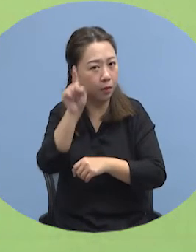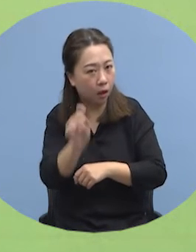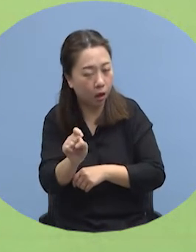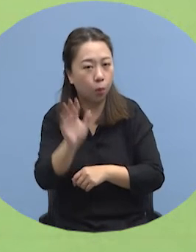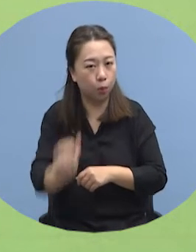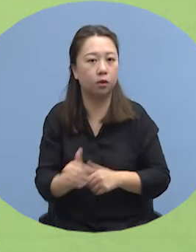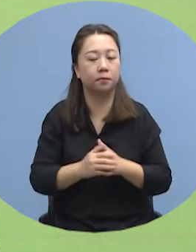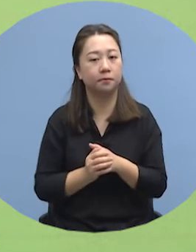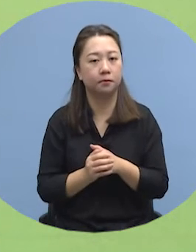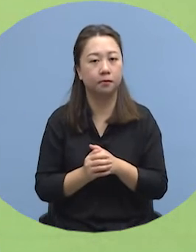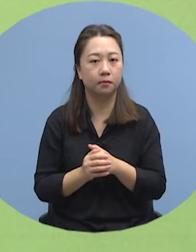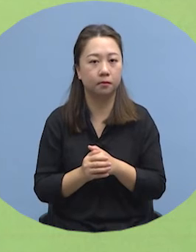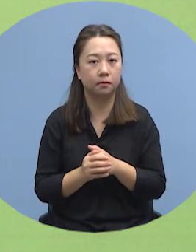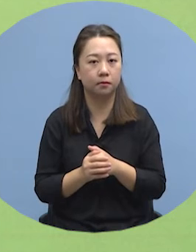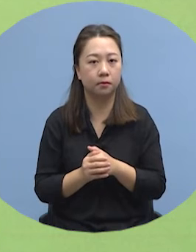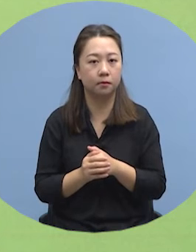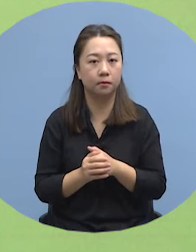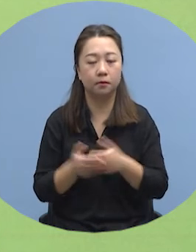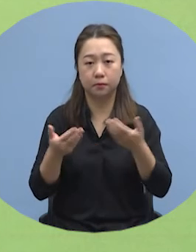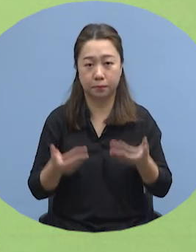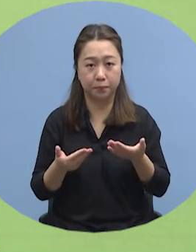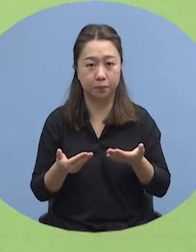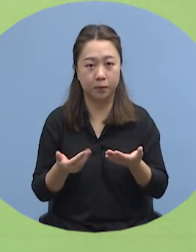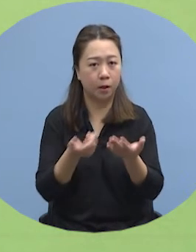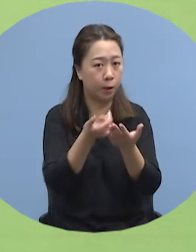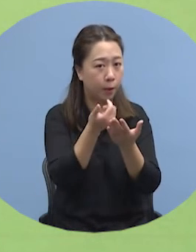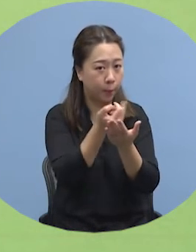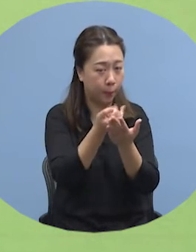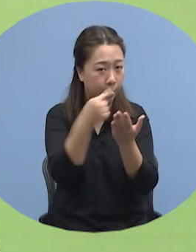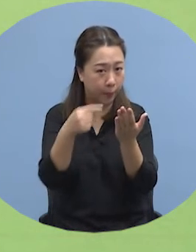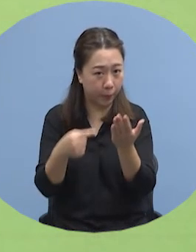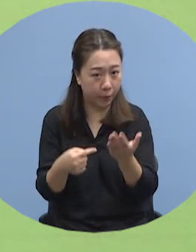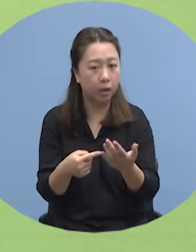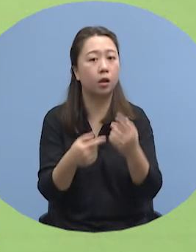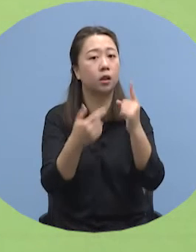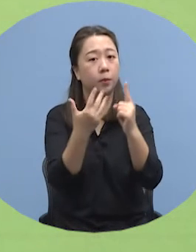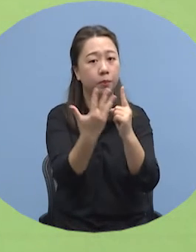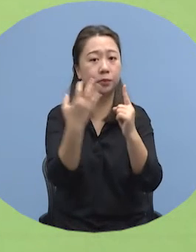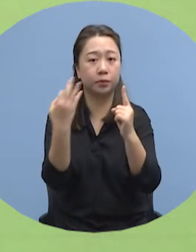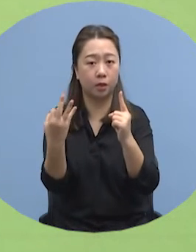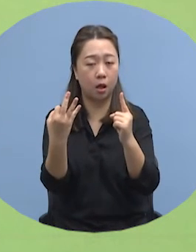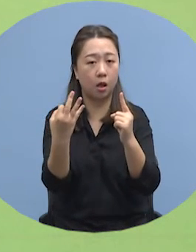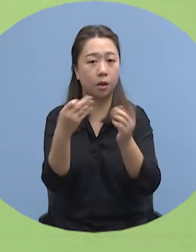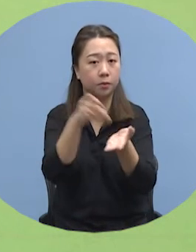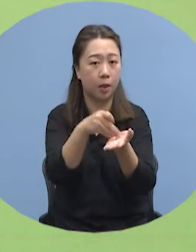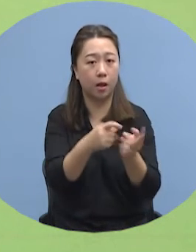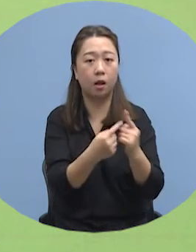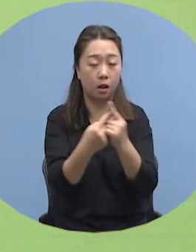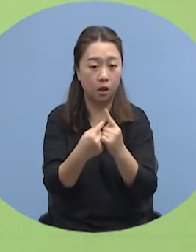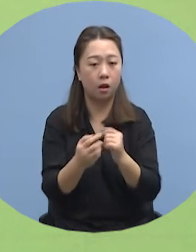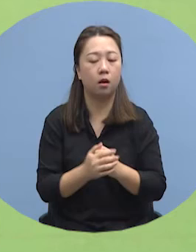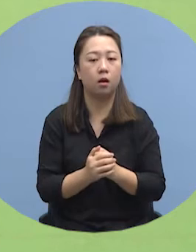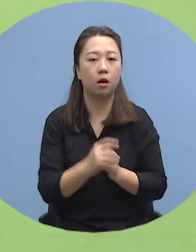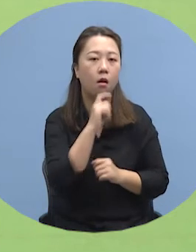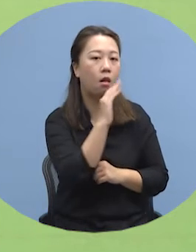因。今次通過審查的153位候選人有